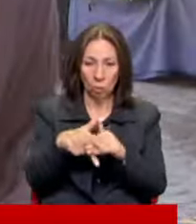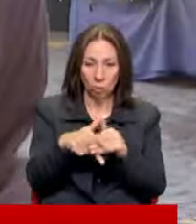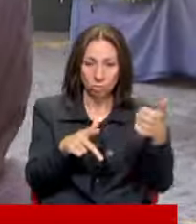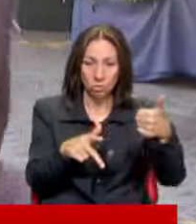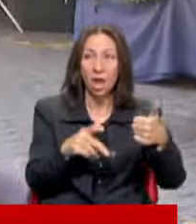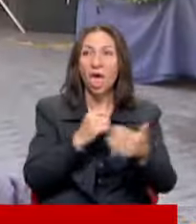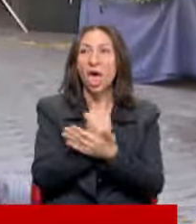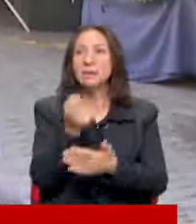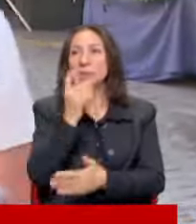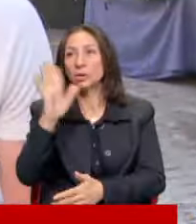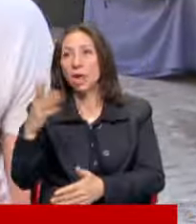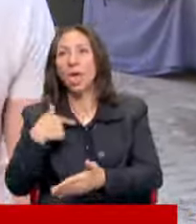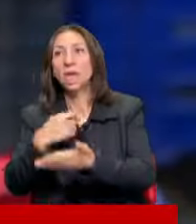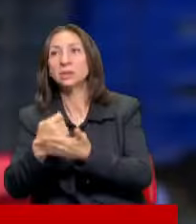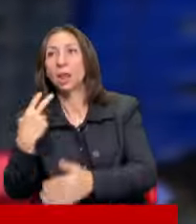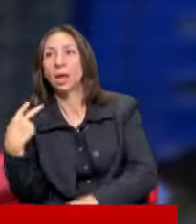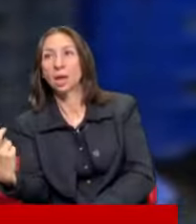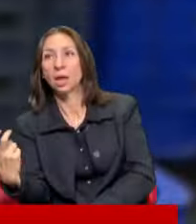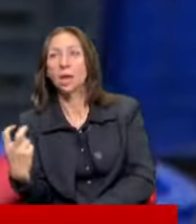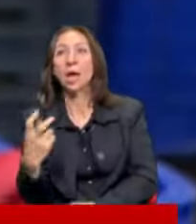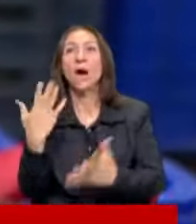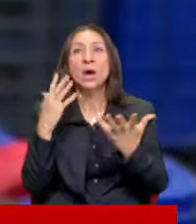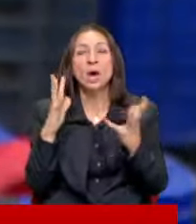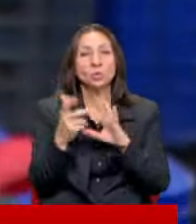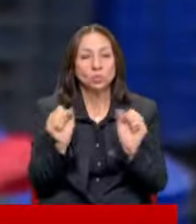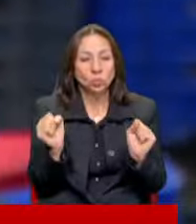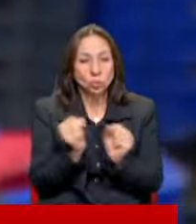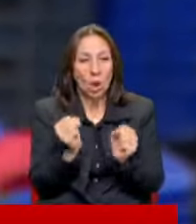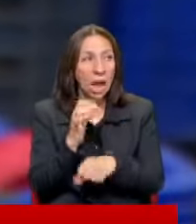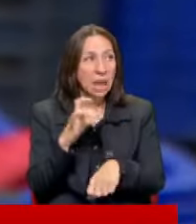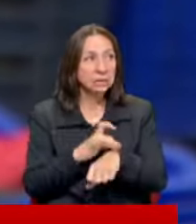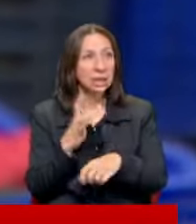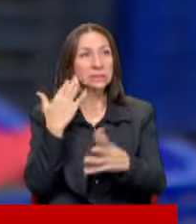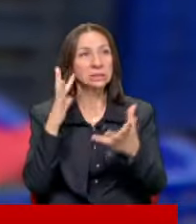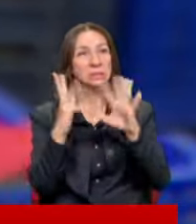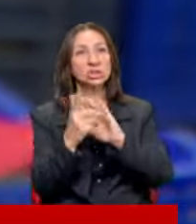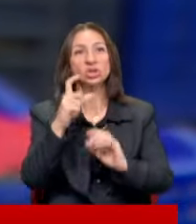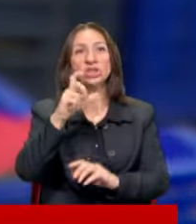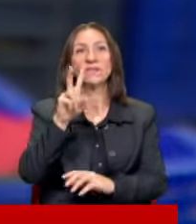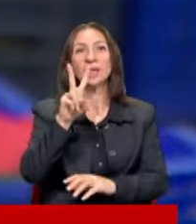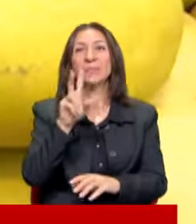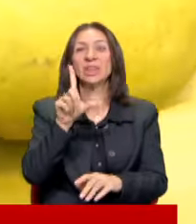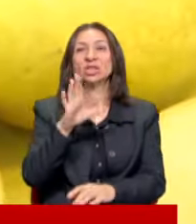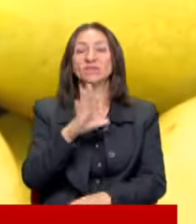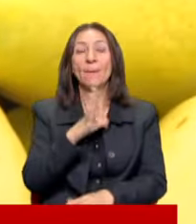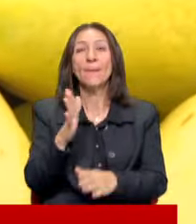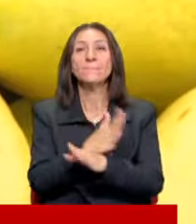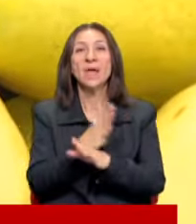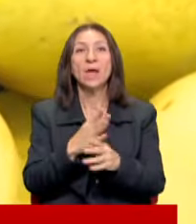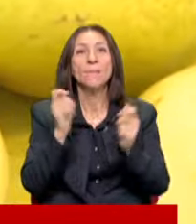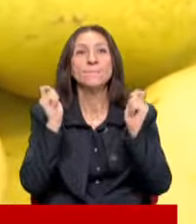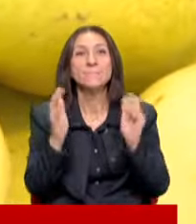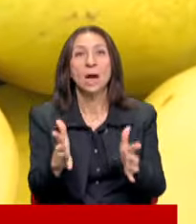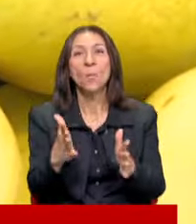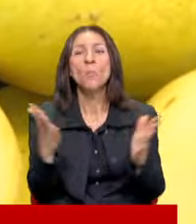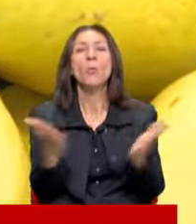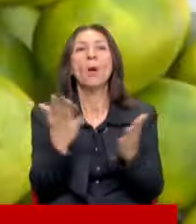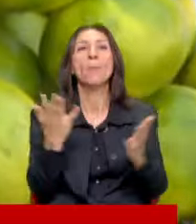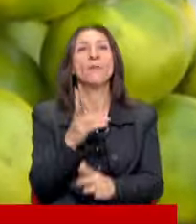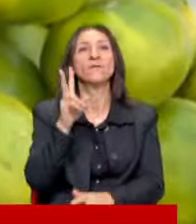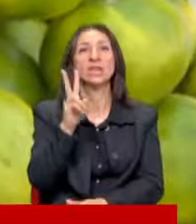de eczaneye gittiğim zaman eczaneci alıyor havalar soğuyor hastalık mevsiminde C vitaminine ihtiyaç var ama meyveler cep yakıyor bol